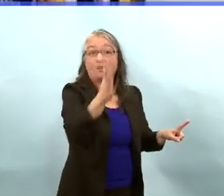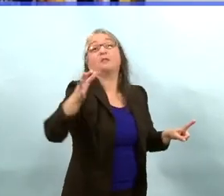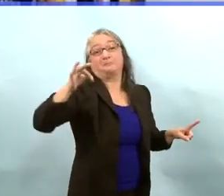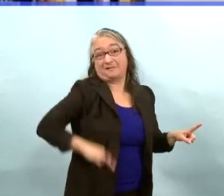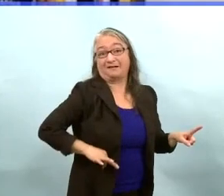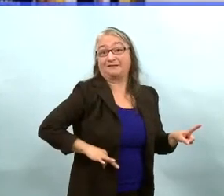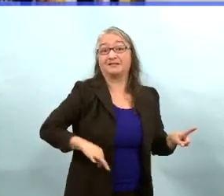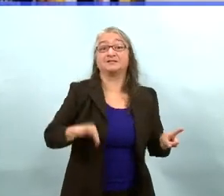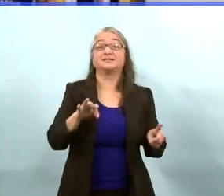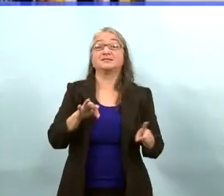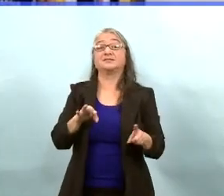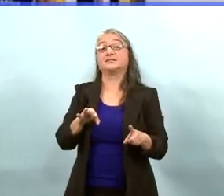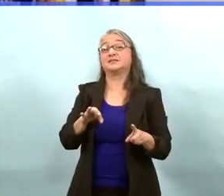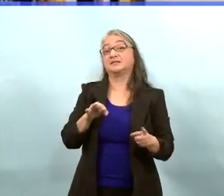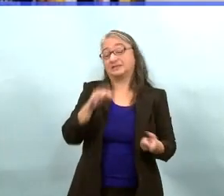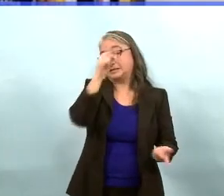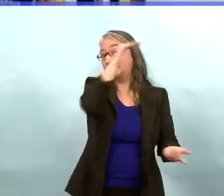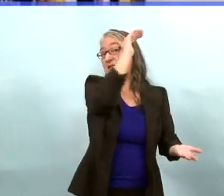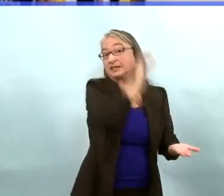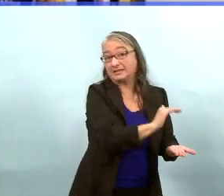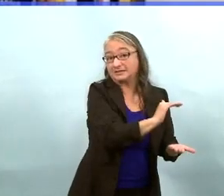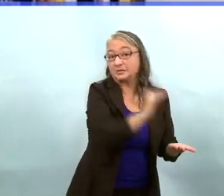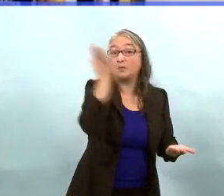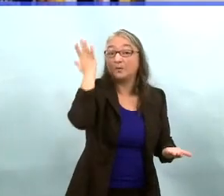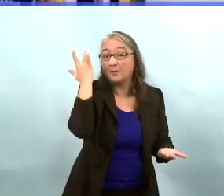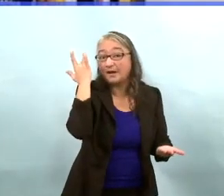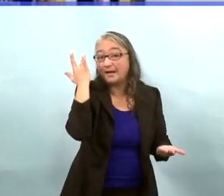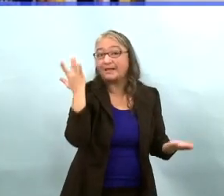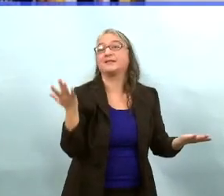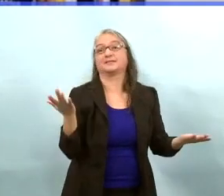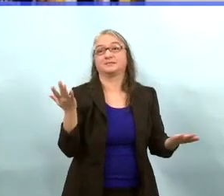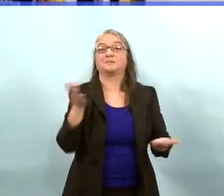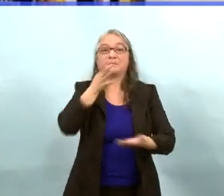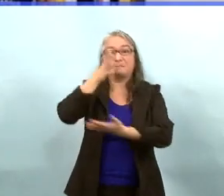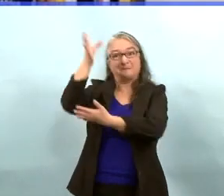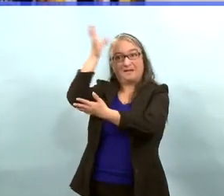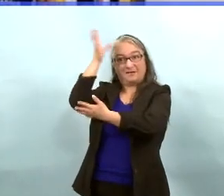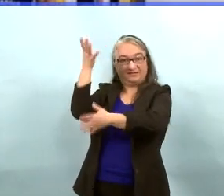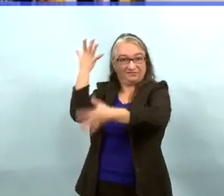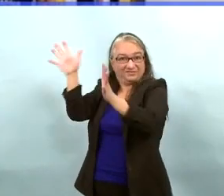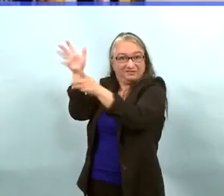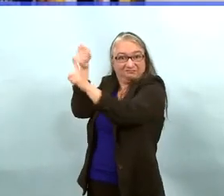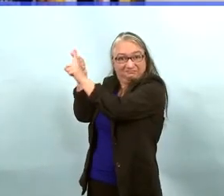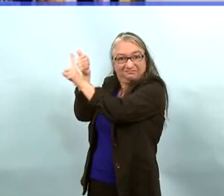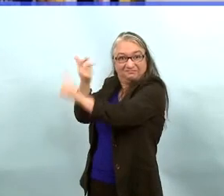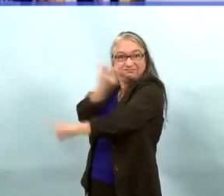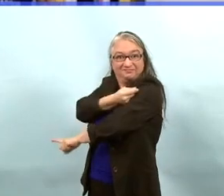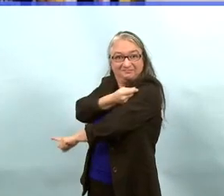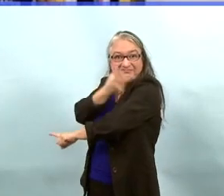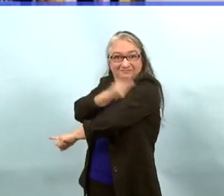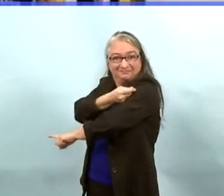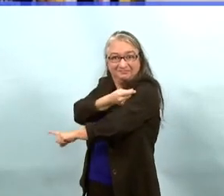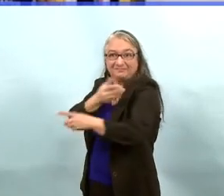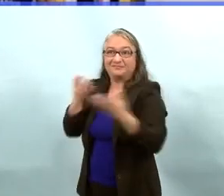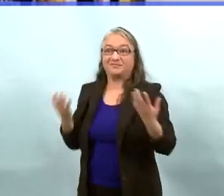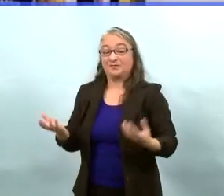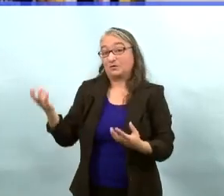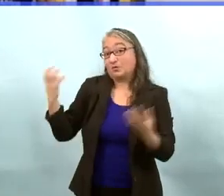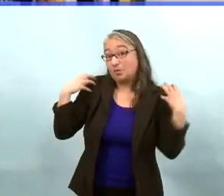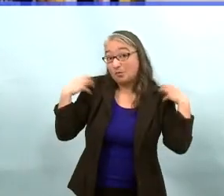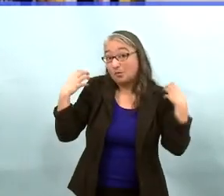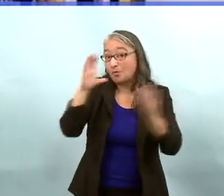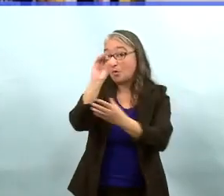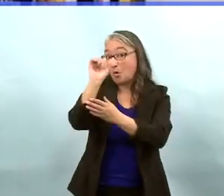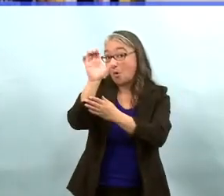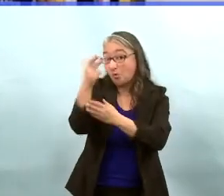les enfants jeunes bénéficient du fait que leurs parents sont vaccinés, leurs enseignants sont vaccinés, leurs frères et sœurs plus âgés sont